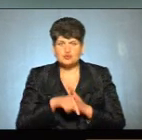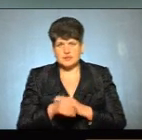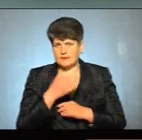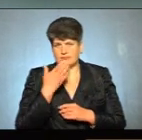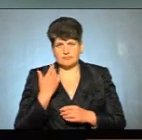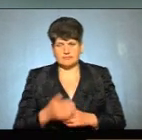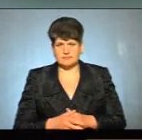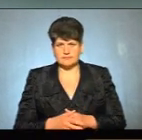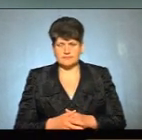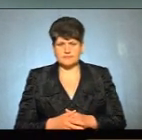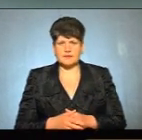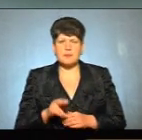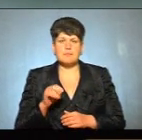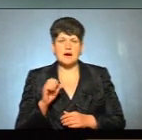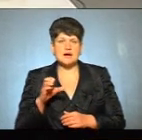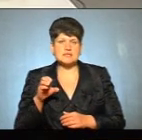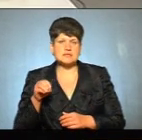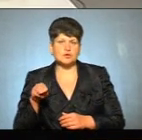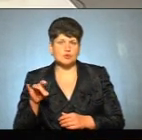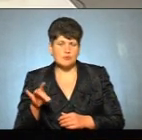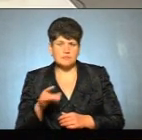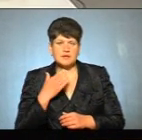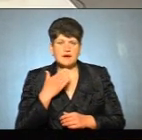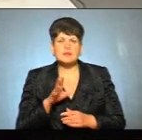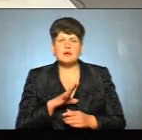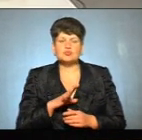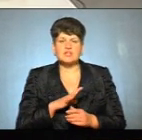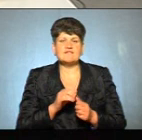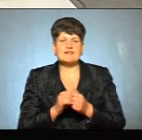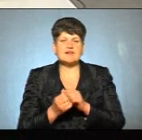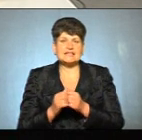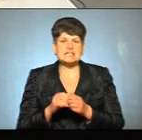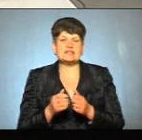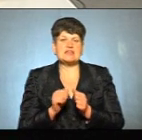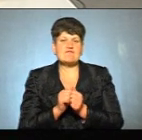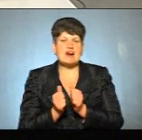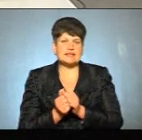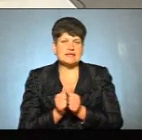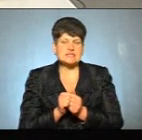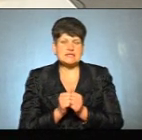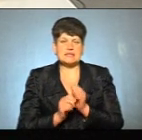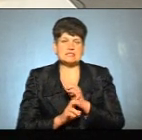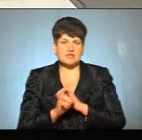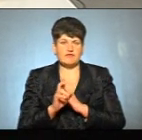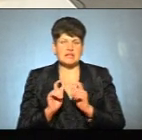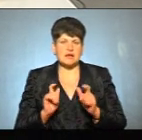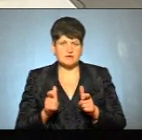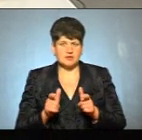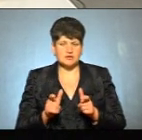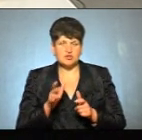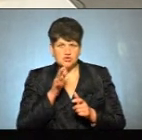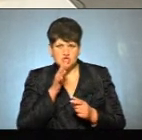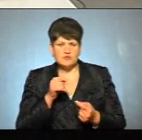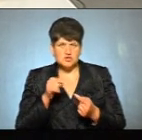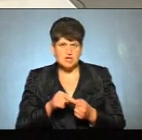немає. Пастор Віталій, як діяли євангельські церкви в області упродовж карантину? Чи вчасно вони відреагували